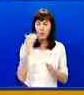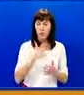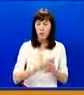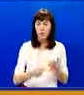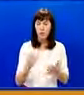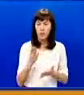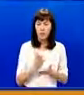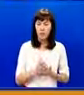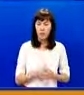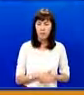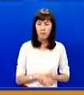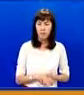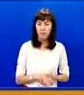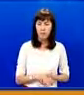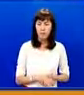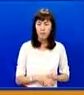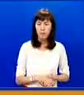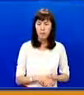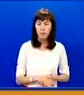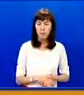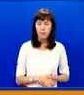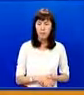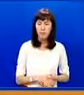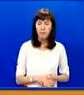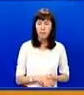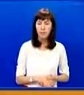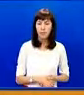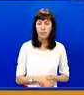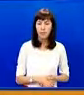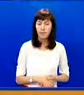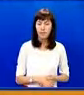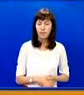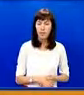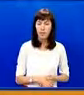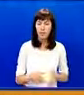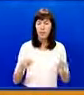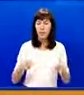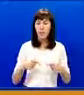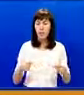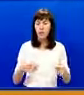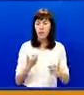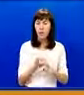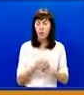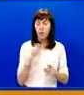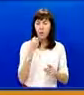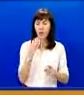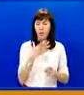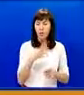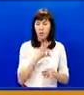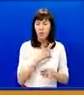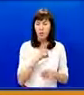отырмыз. Жағдайымызға қарай, жағдайына қарай әртүрлі бағалары. Өте сапалы, керемет